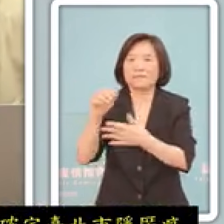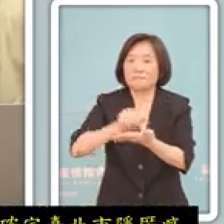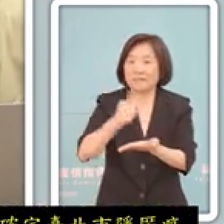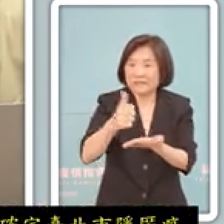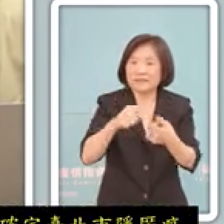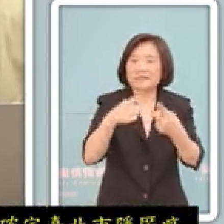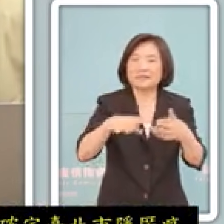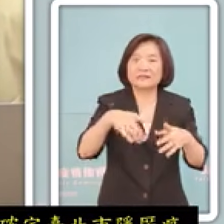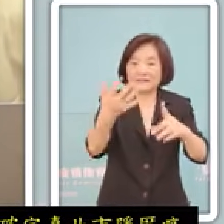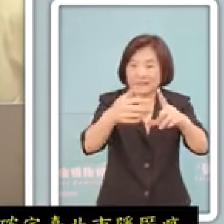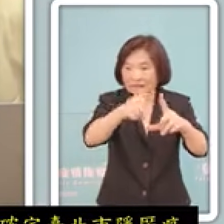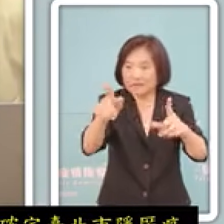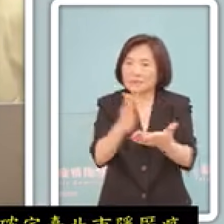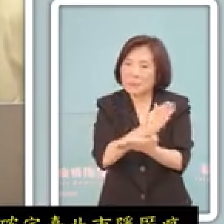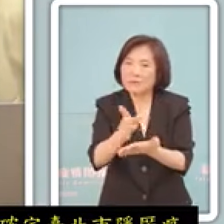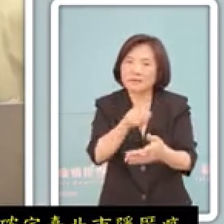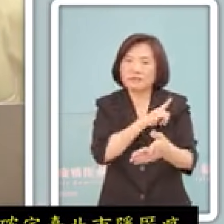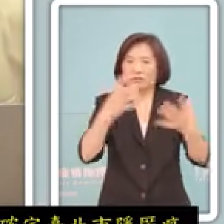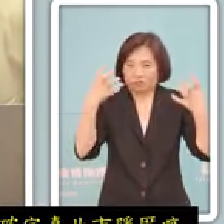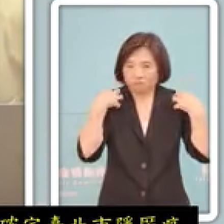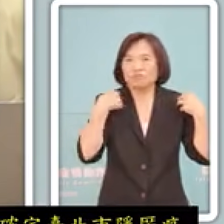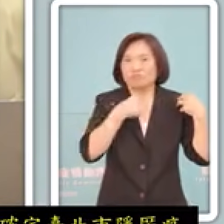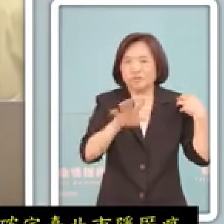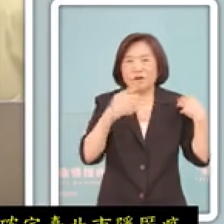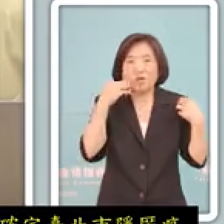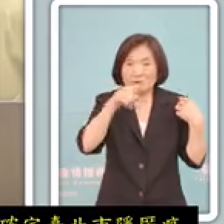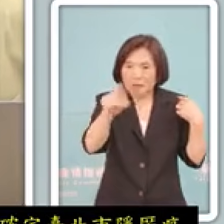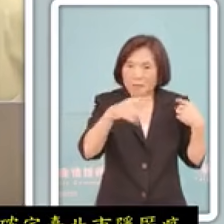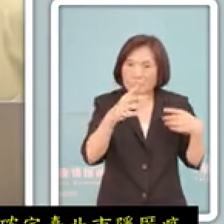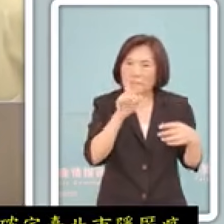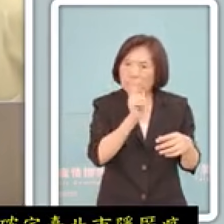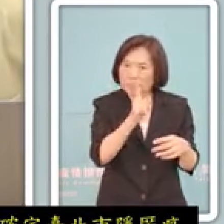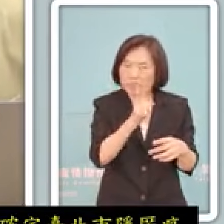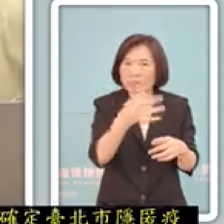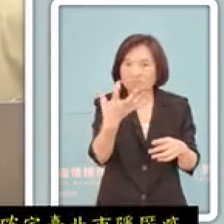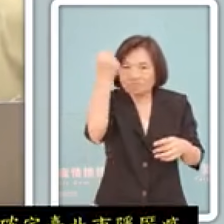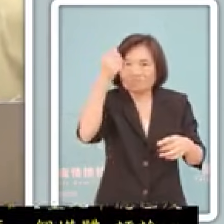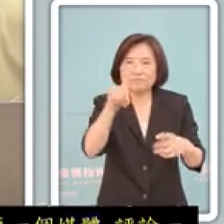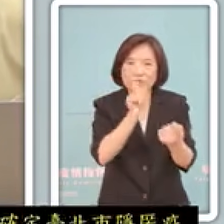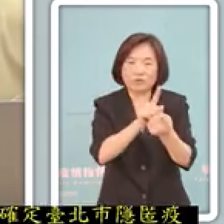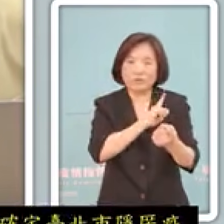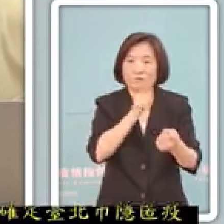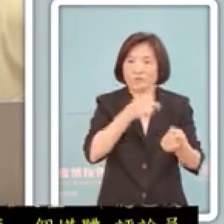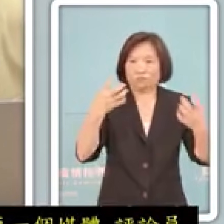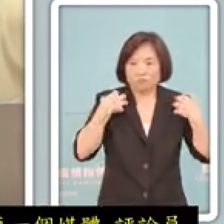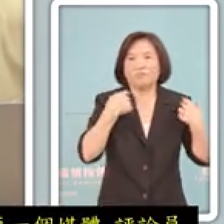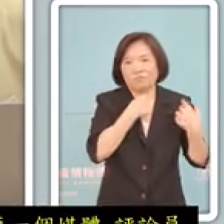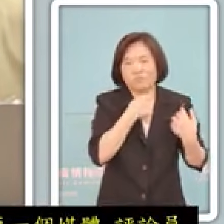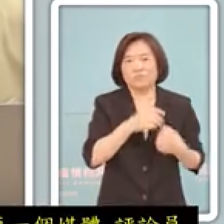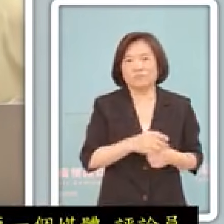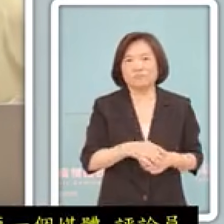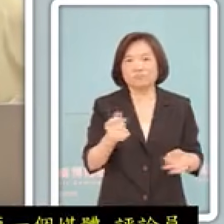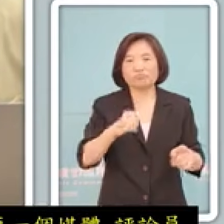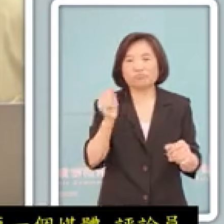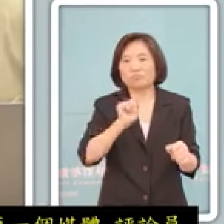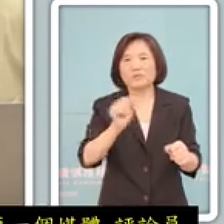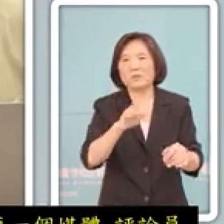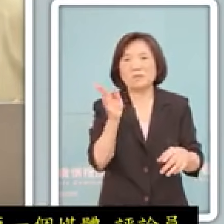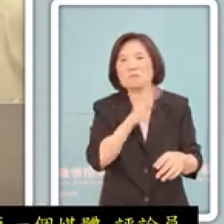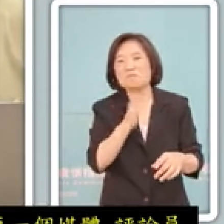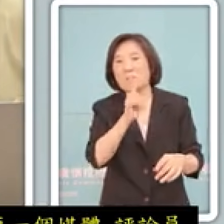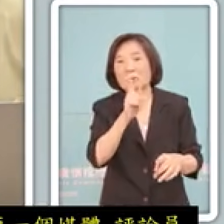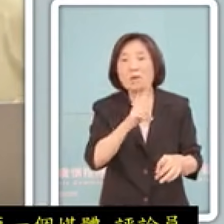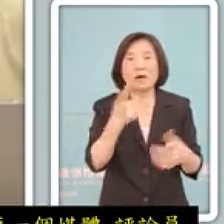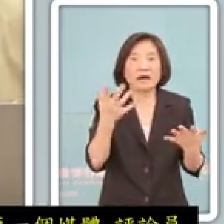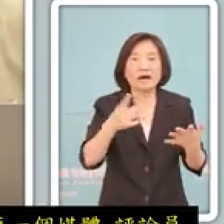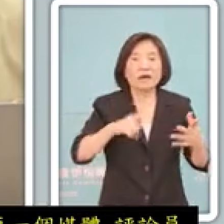员都有你自己的社会责任，只要你掌握话语权，你就要对你自己说过的话负责，有几分证据说